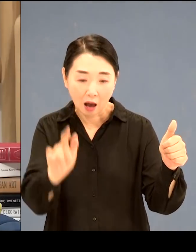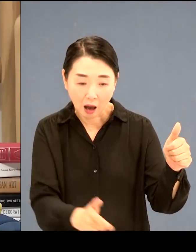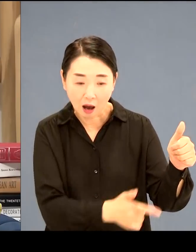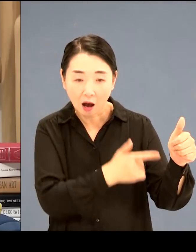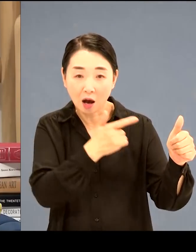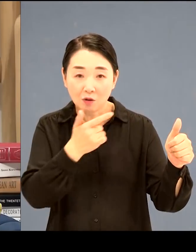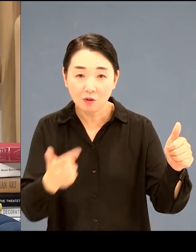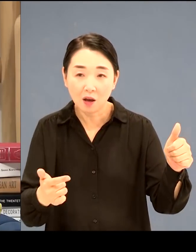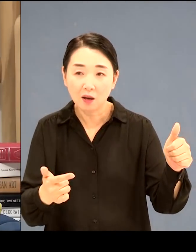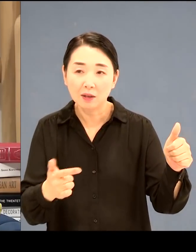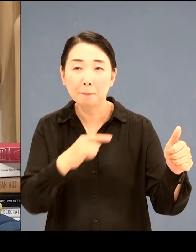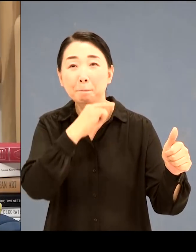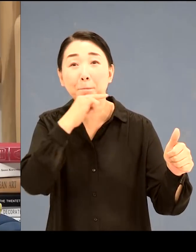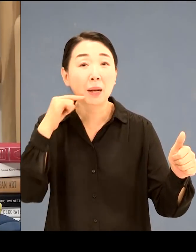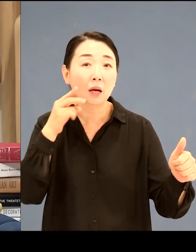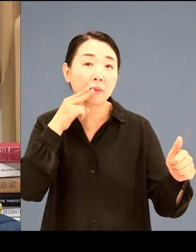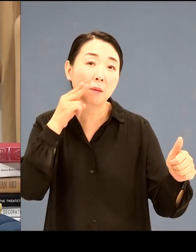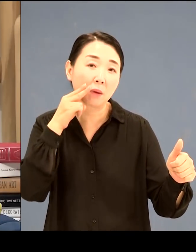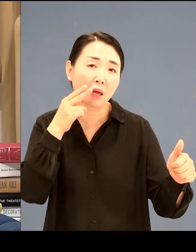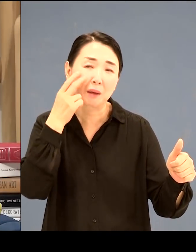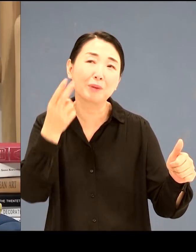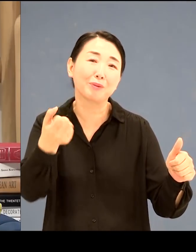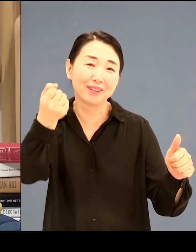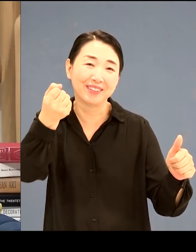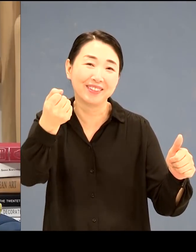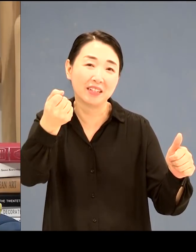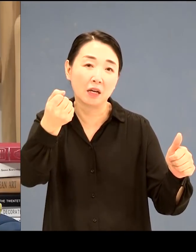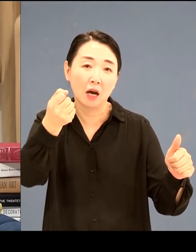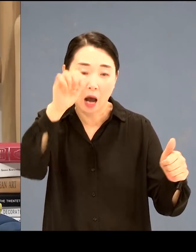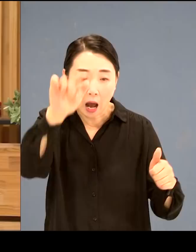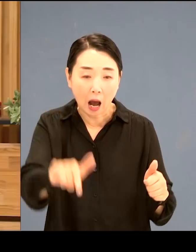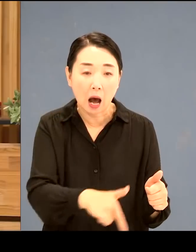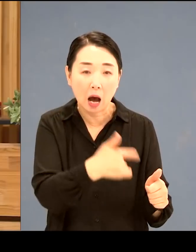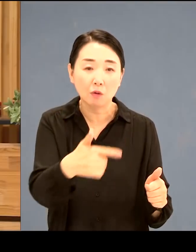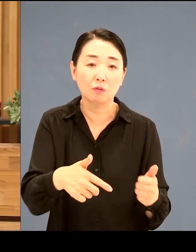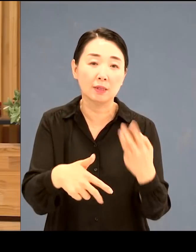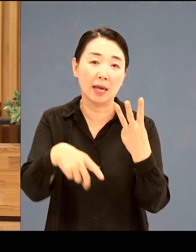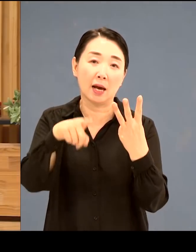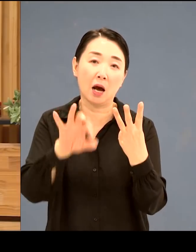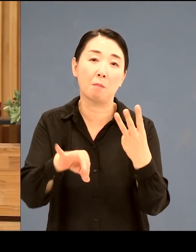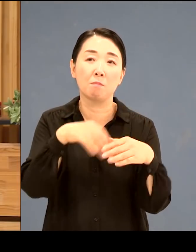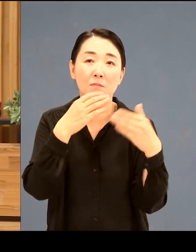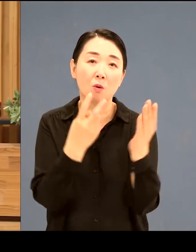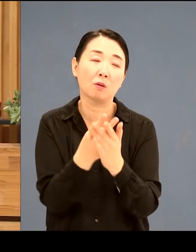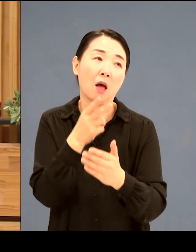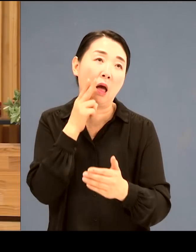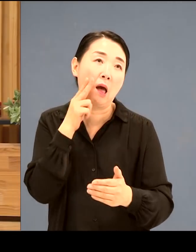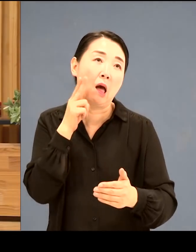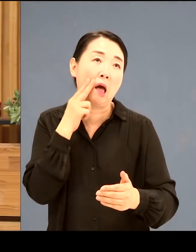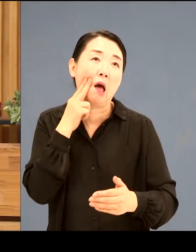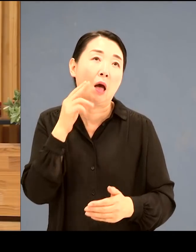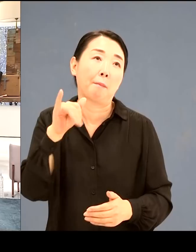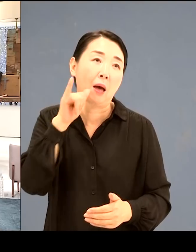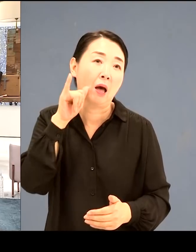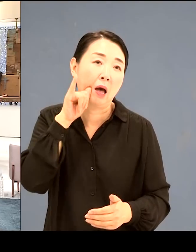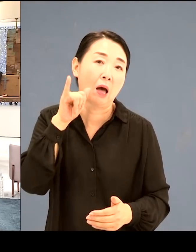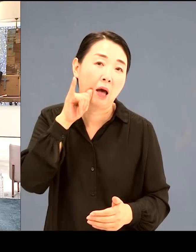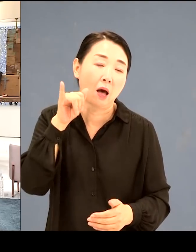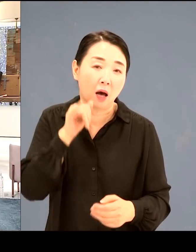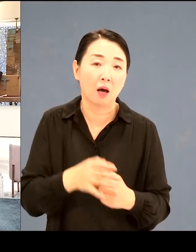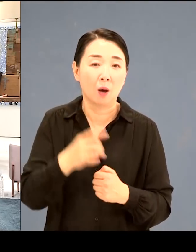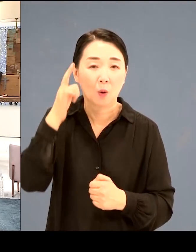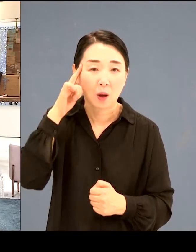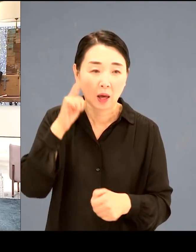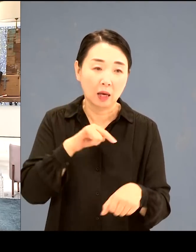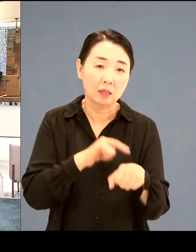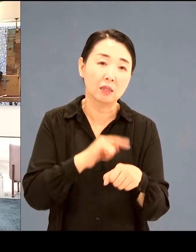독한 빨간 담배 있잖아요. 예, 미국 거. 그거를 네. 하루에 3갑씩 피던 사람이었어요. 그러니까 한 15분 간격으로 담배를